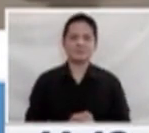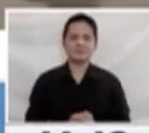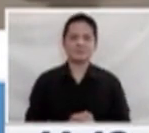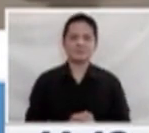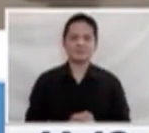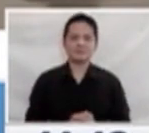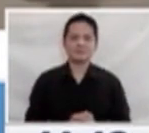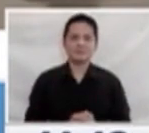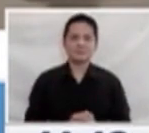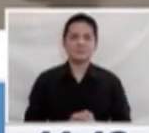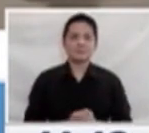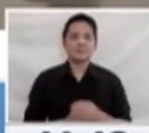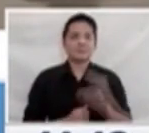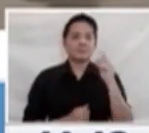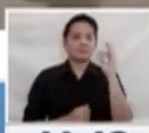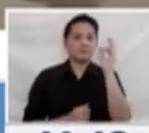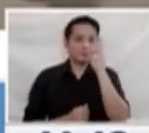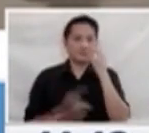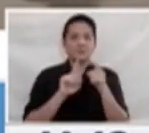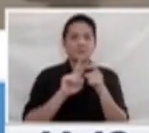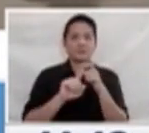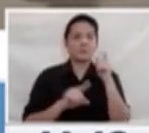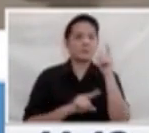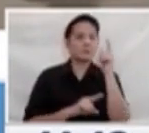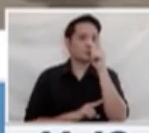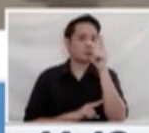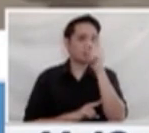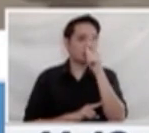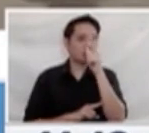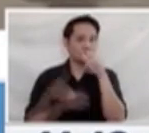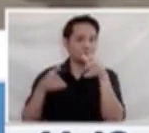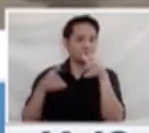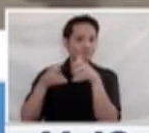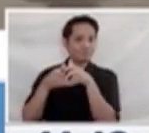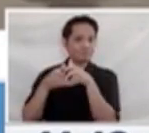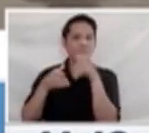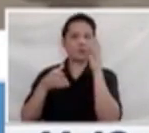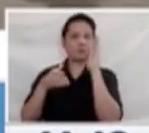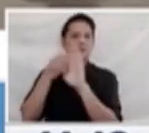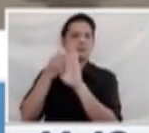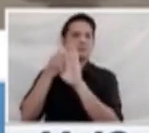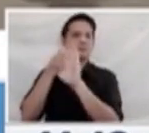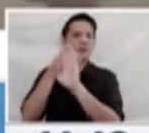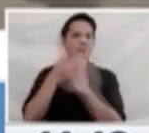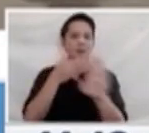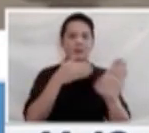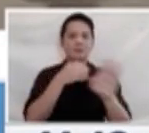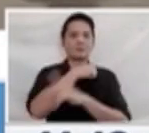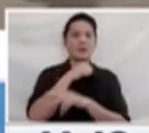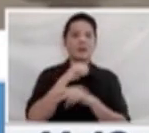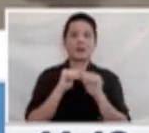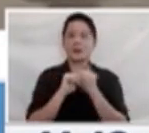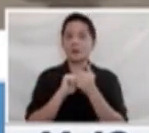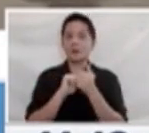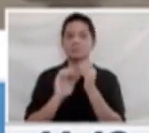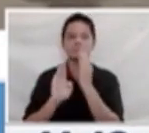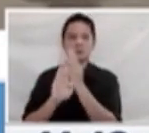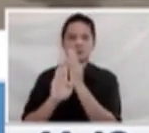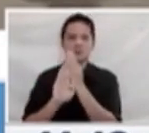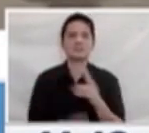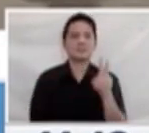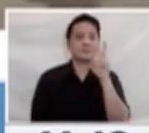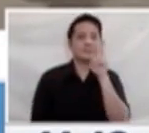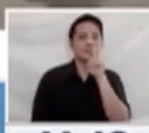quarantine certificate nila, no, na kakailanganin para makauwi, huwag po kayo mag-alala. Nagkaroon na po ng sistema ngayon ng OWWA na bibigyan po